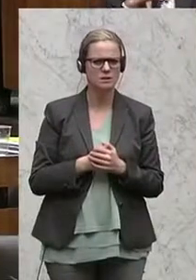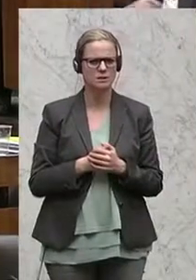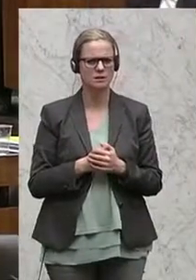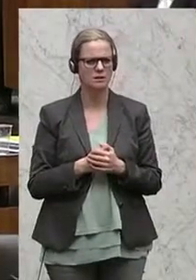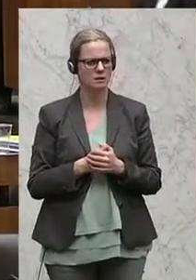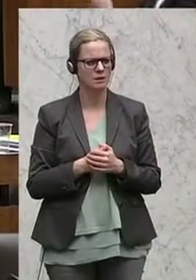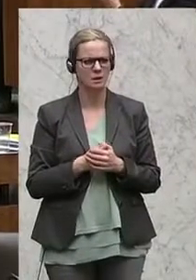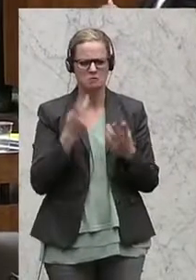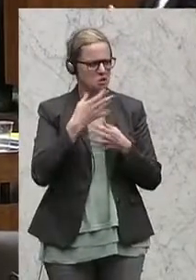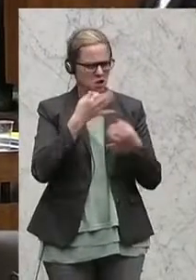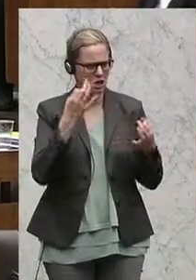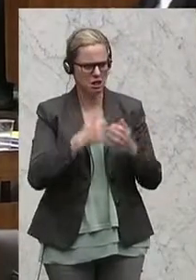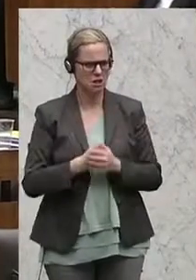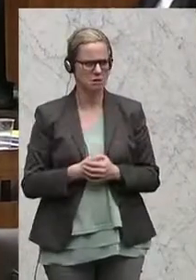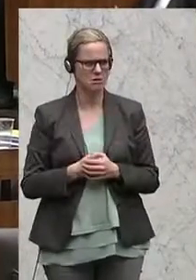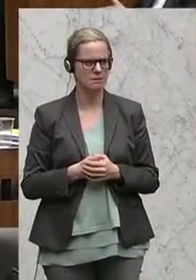Ich verstehe Sie nicht.